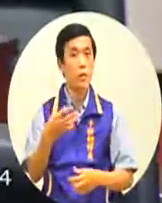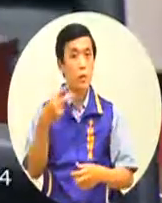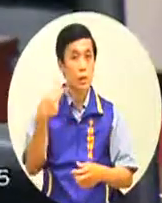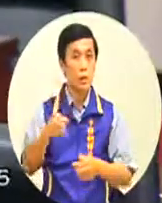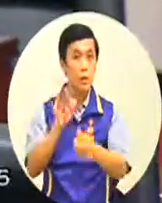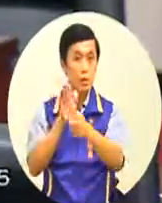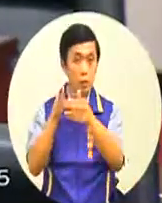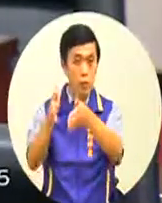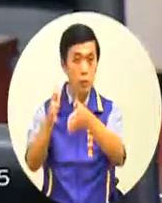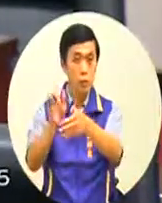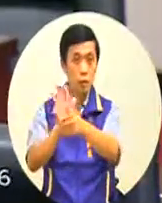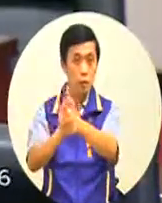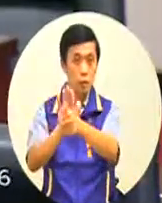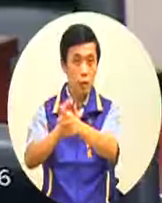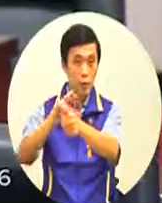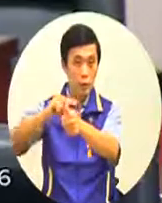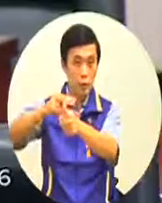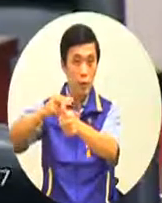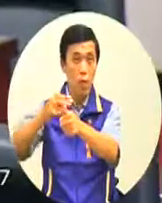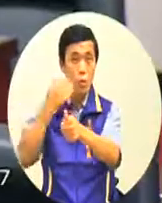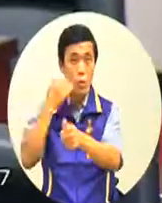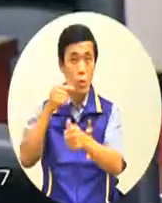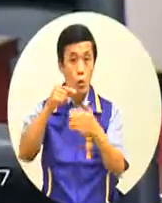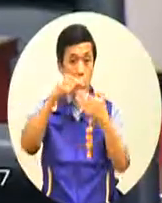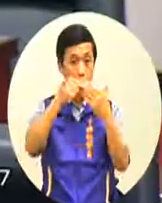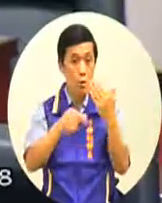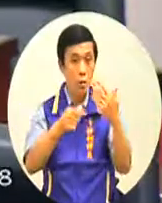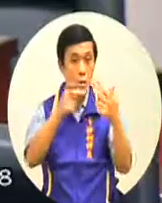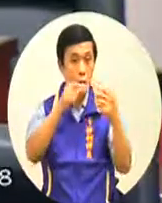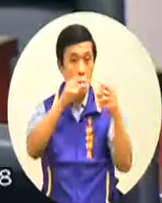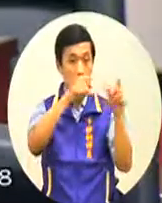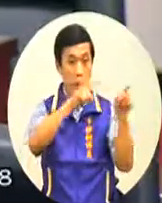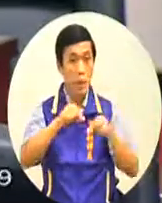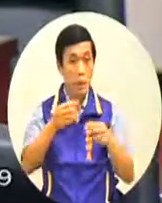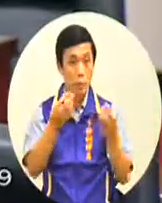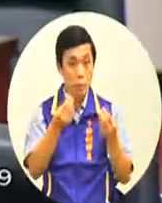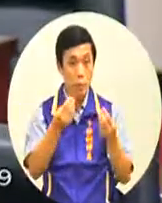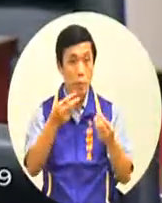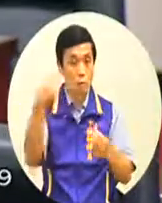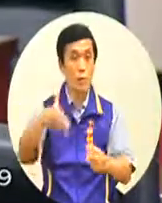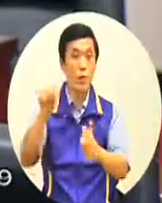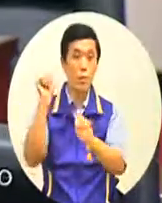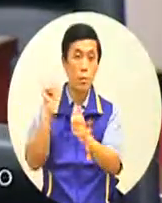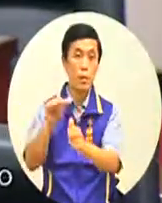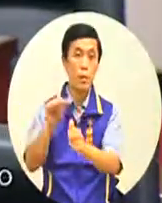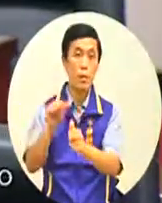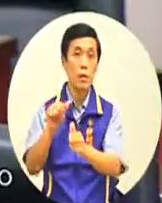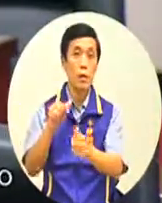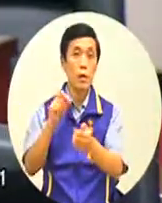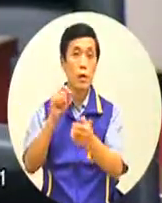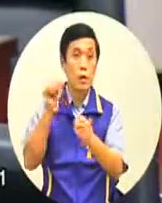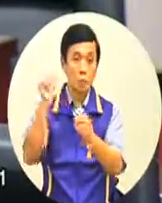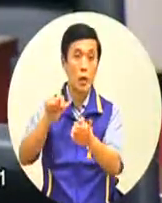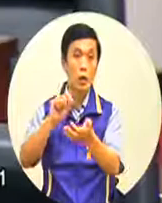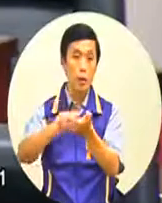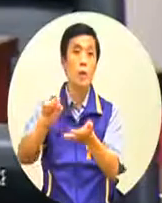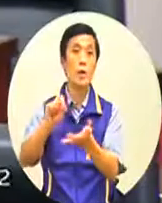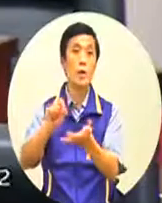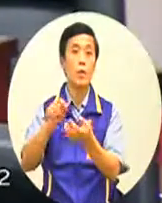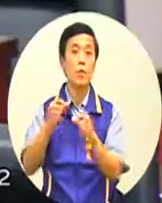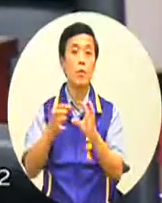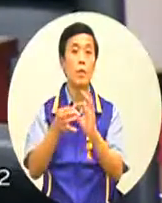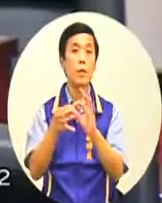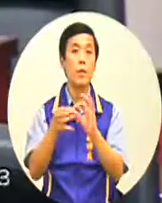导。了，伊也无照这规则，咱得爱甲开嘛。啊，开偌紧？比如讲，